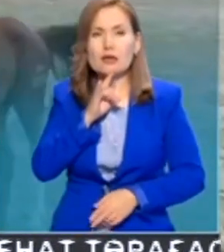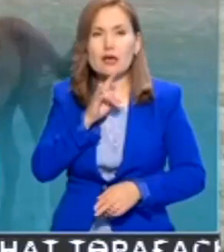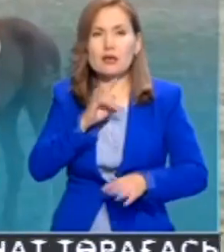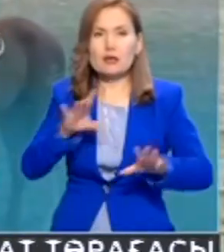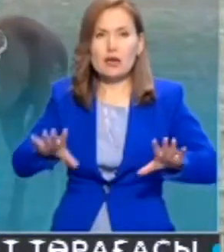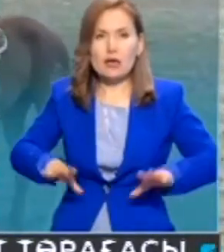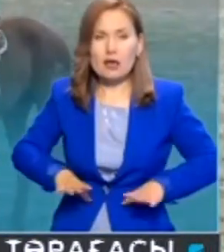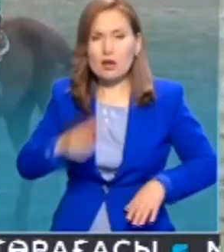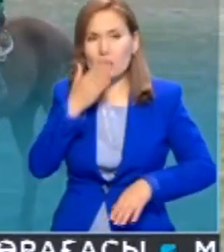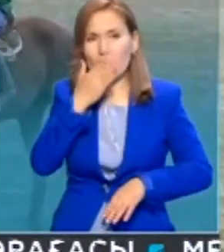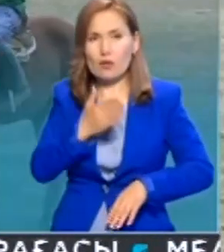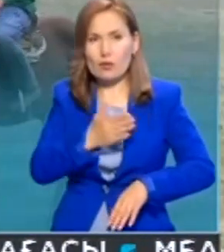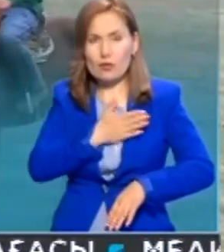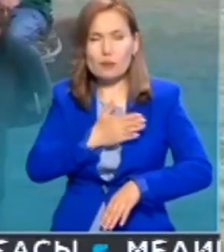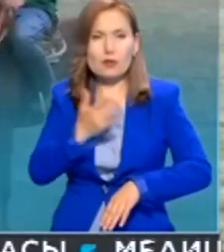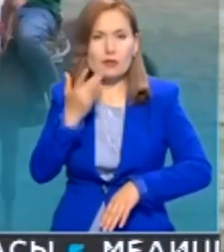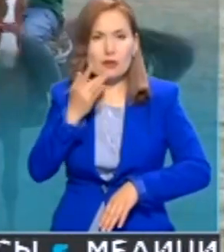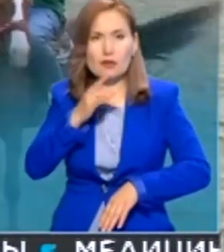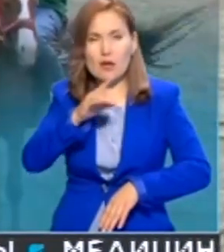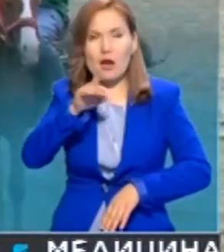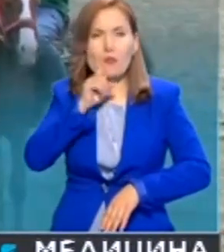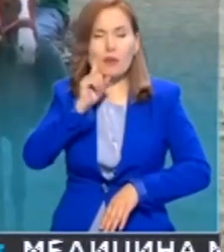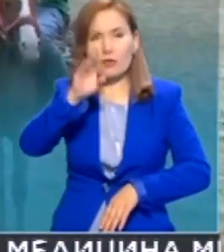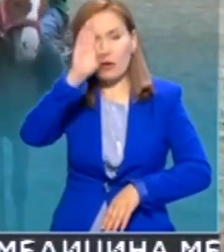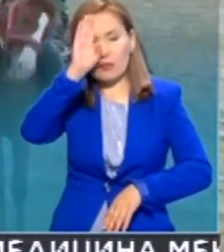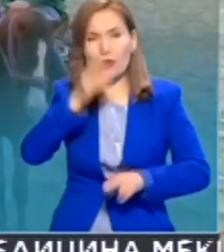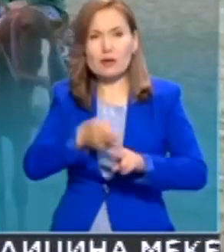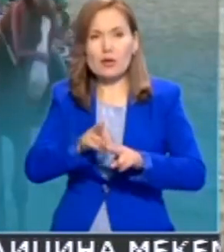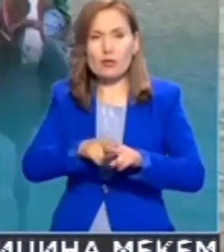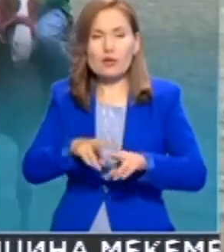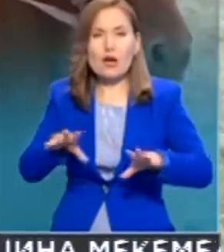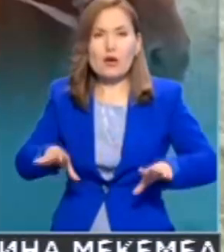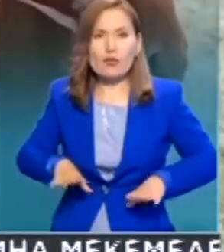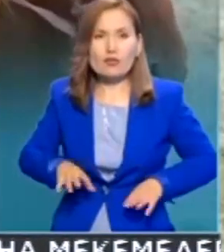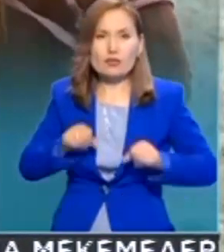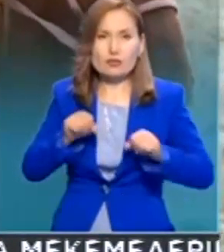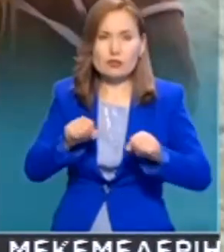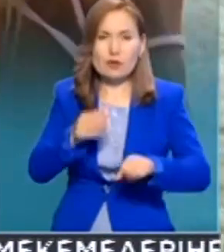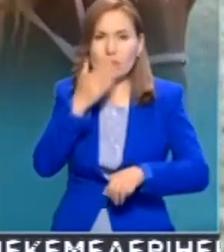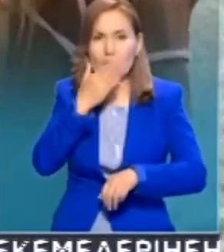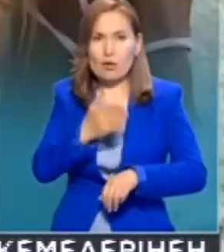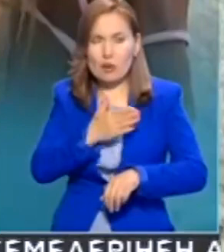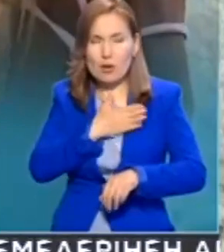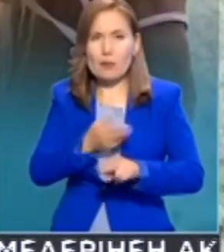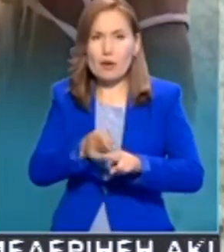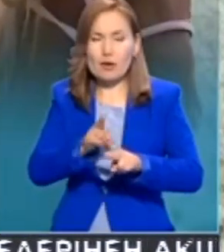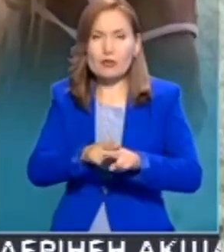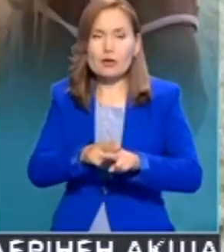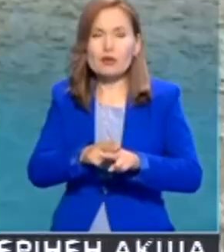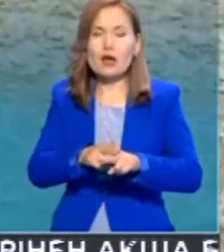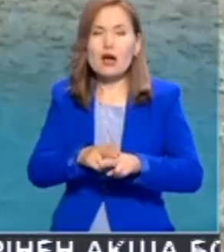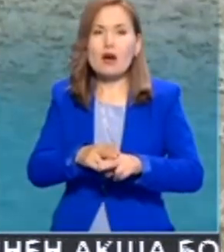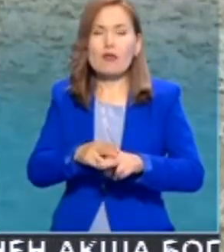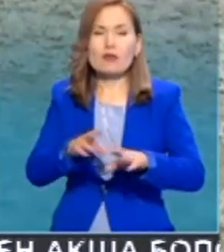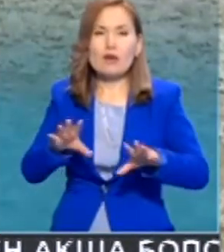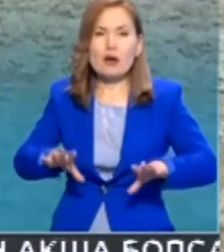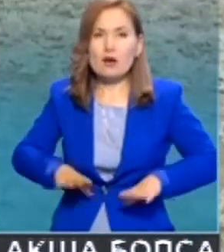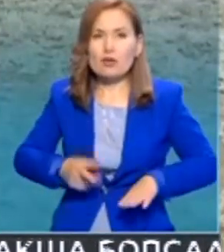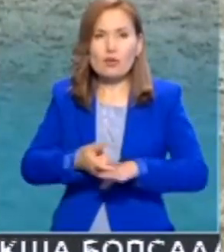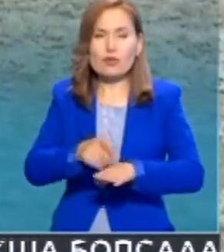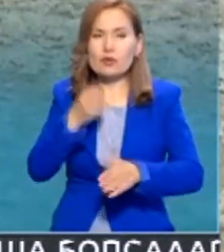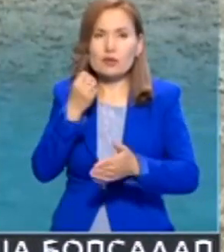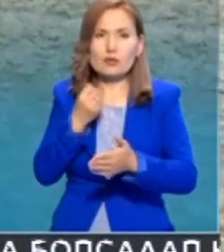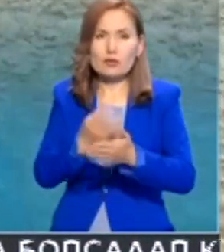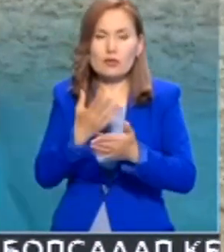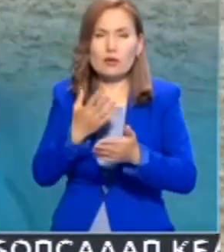спорты. Бұл анау мынау адамдардың енді шындығын айттырады. Бұның қаражаты да оңай шаруа емес. Басқа аудандарда дамытып